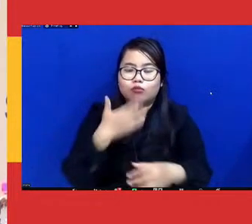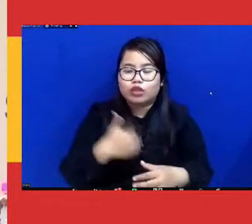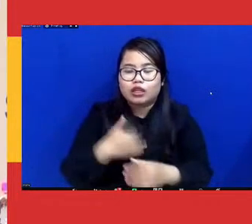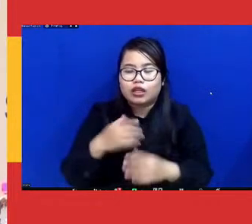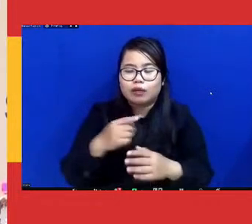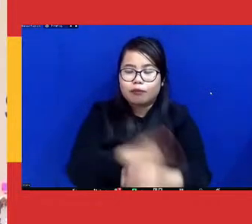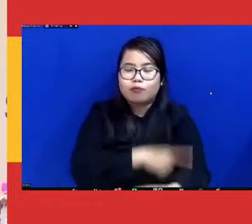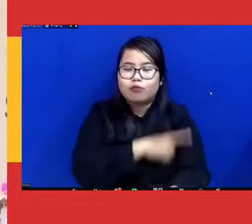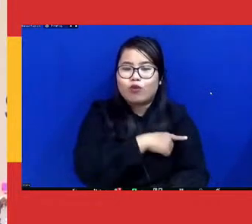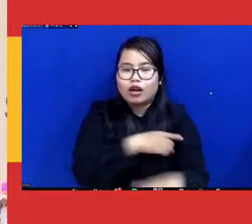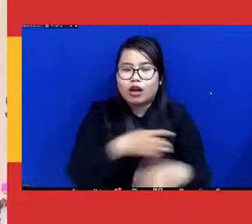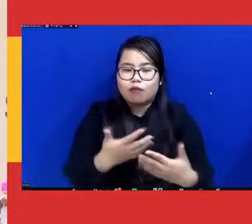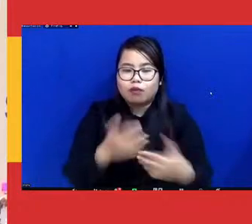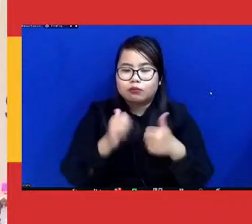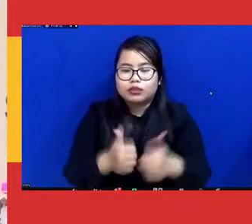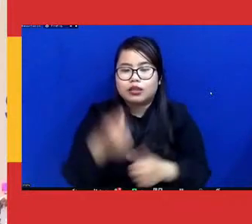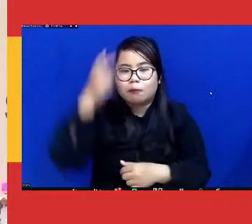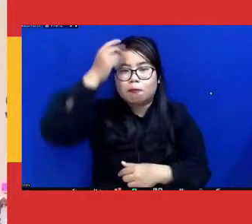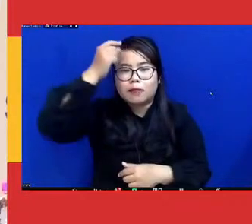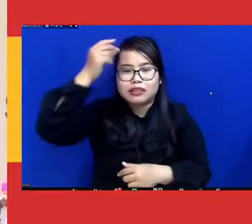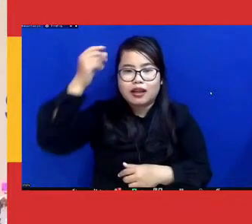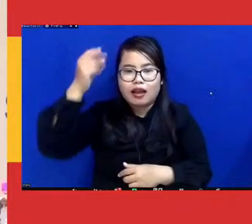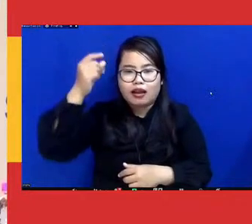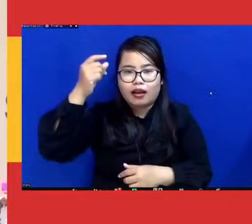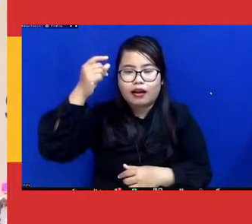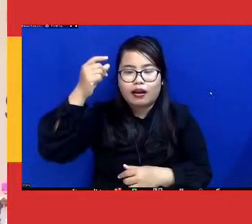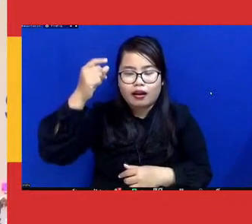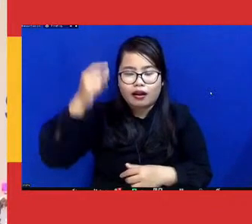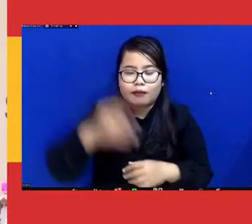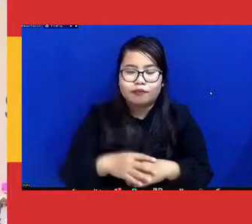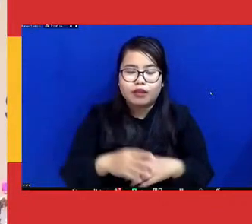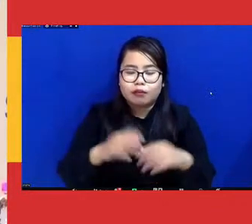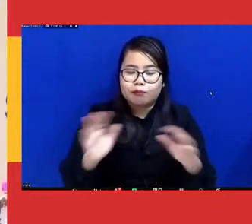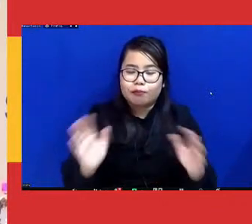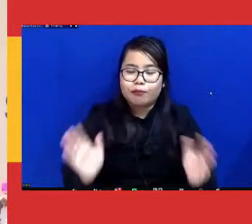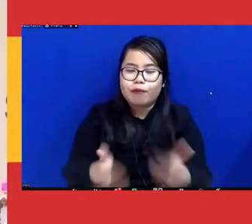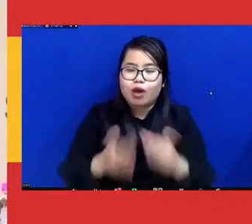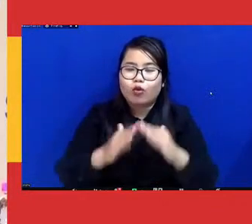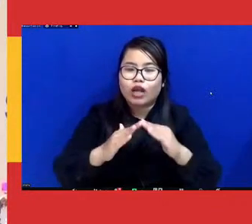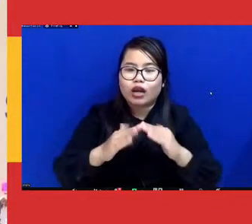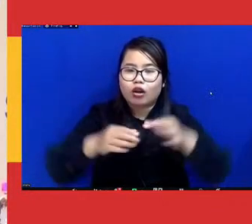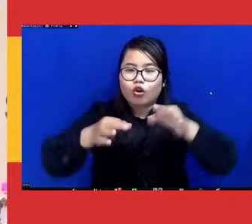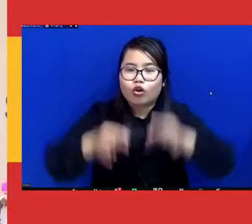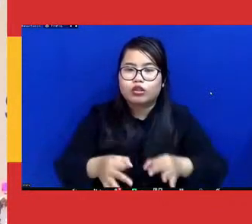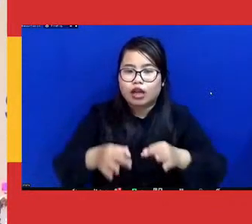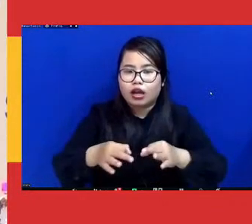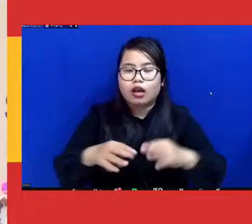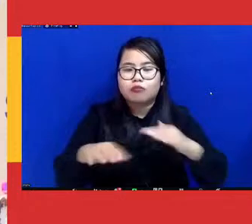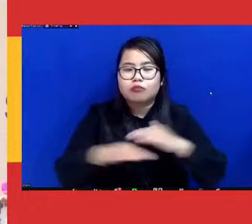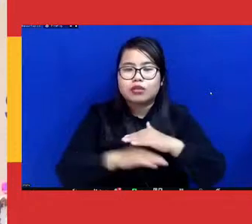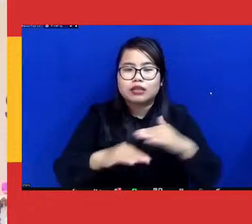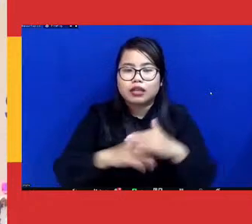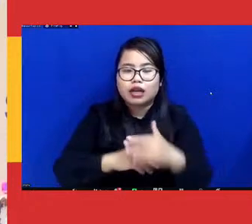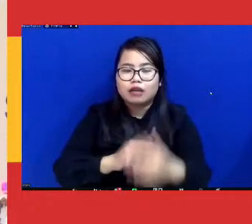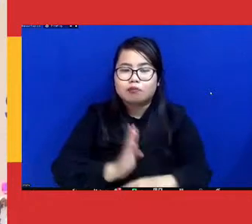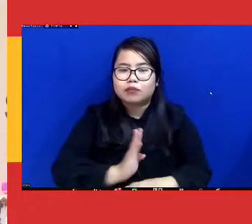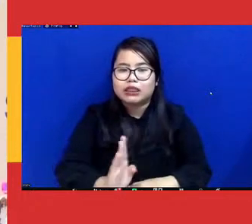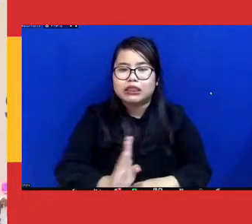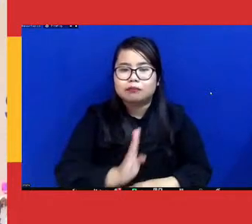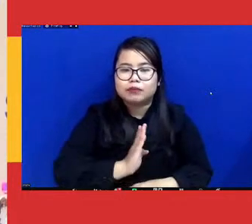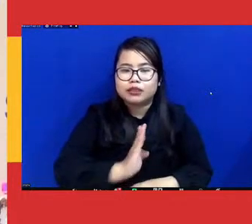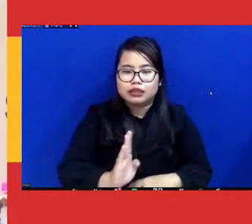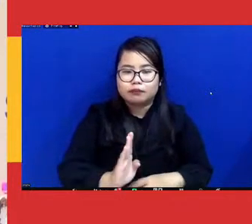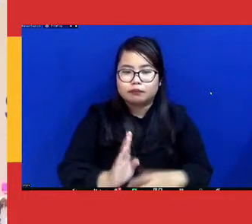untuk merencanakan pembangunan kota yang berbasis pada prinsip-prinsip human